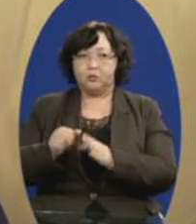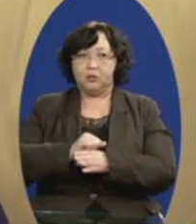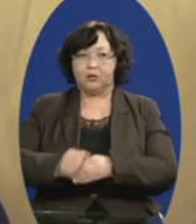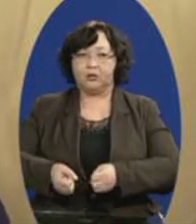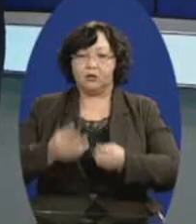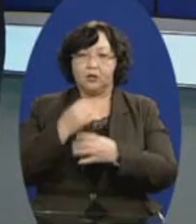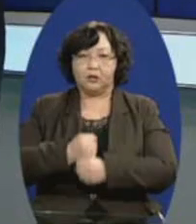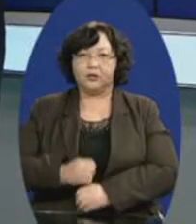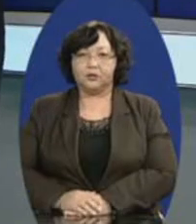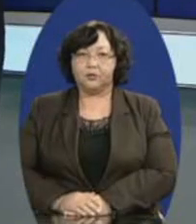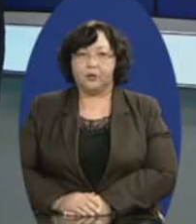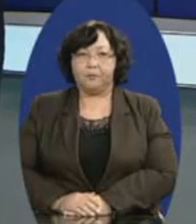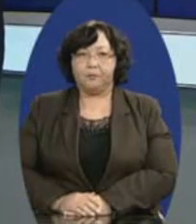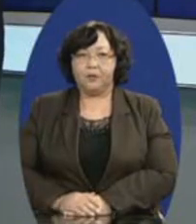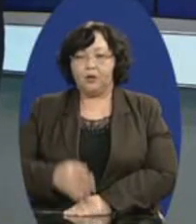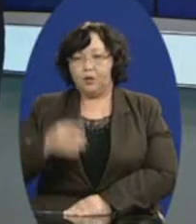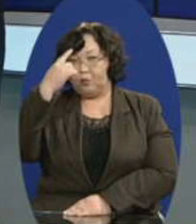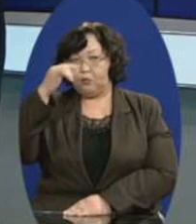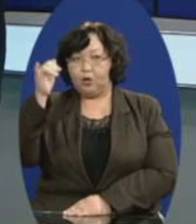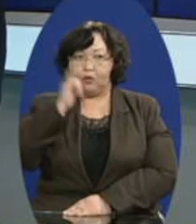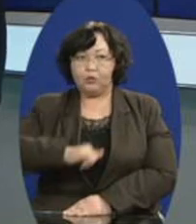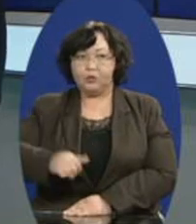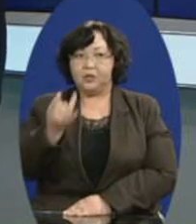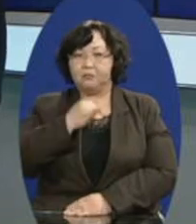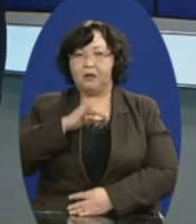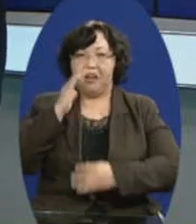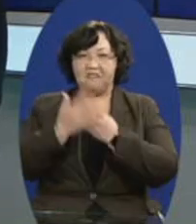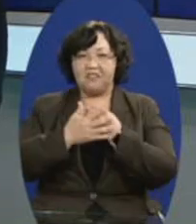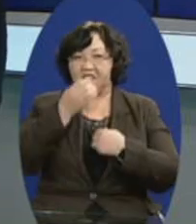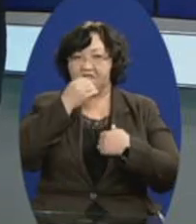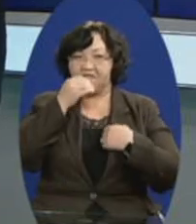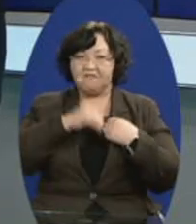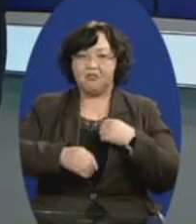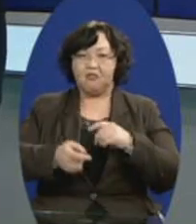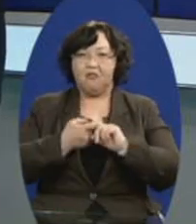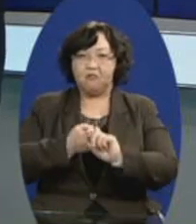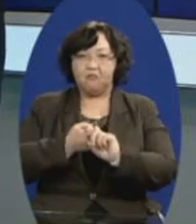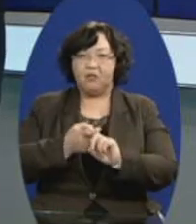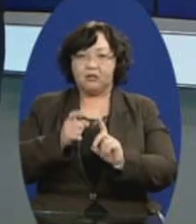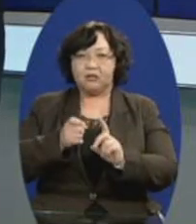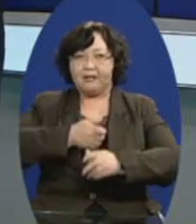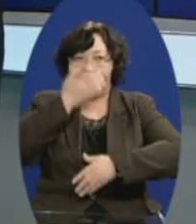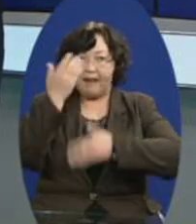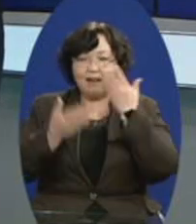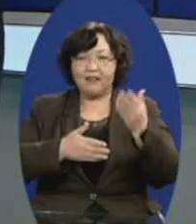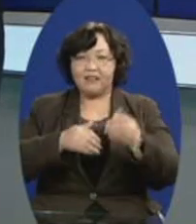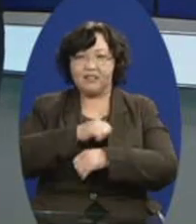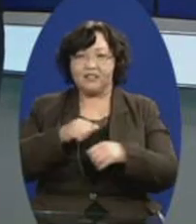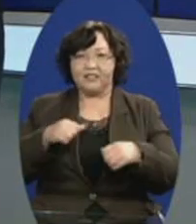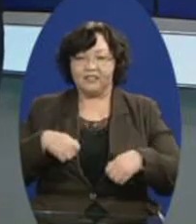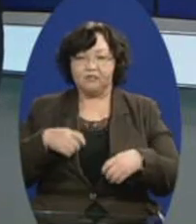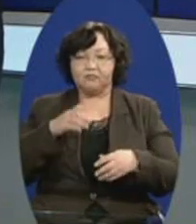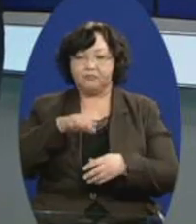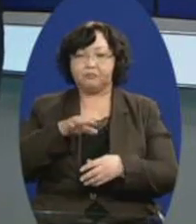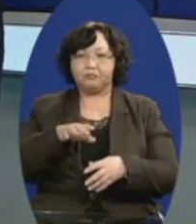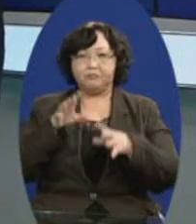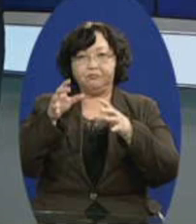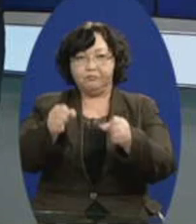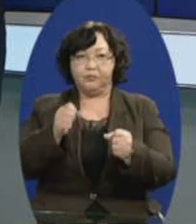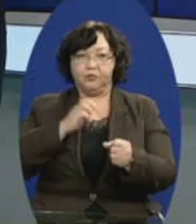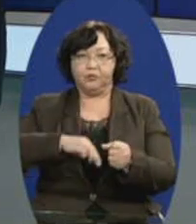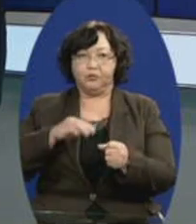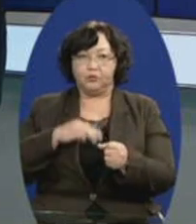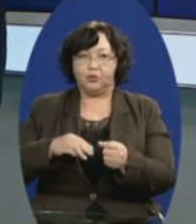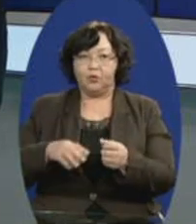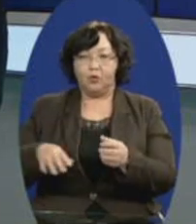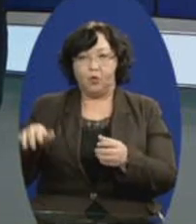байгаа. За манай улс шиг яг ийм авилгын эсрэг ерэн суралжилж байгаа иргэдийнхэн эсрэг одоо компанид ажил зарласан улс